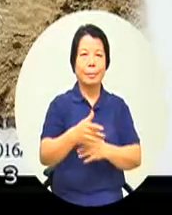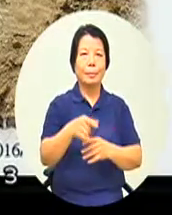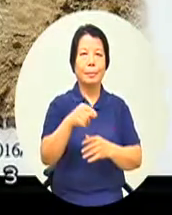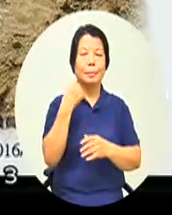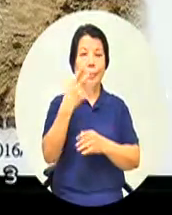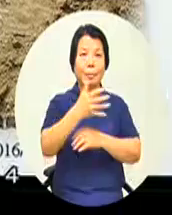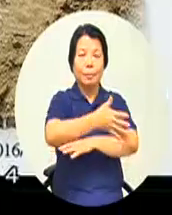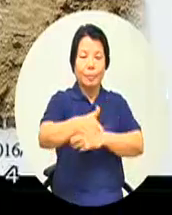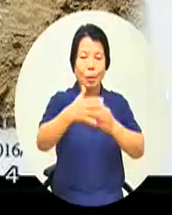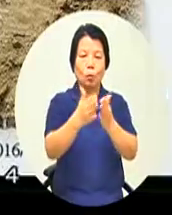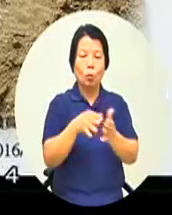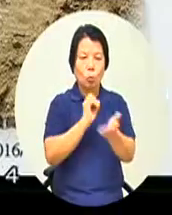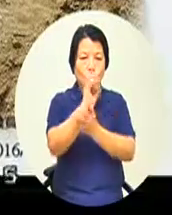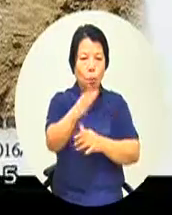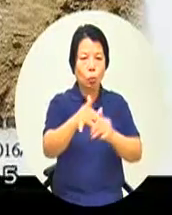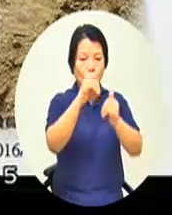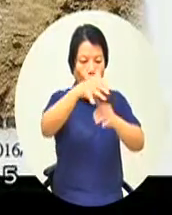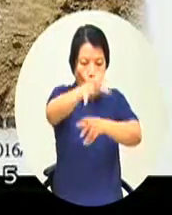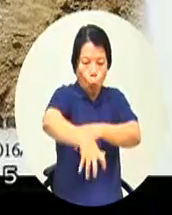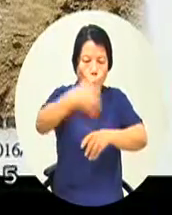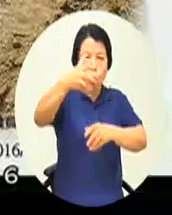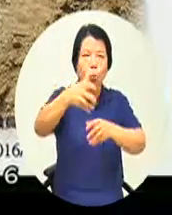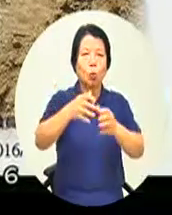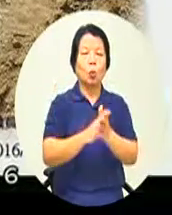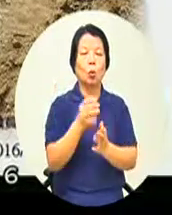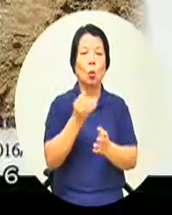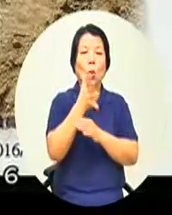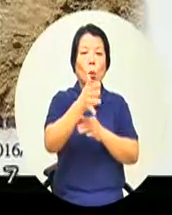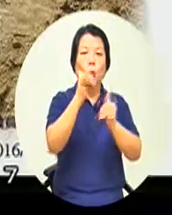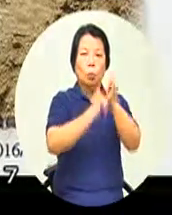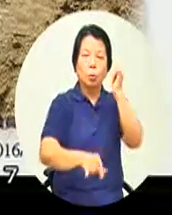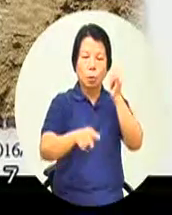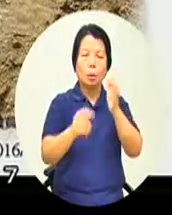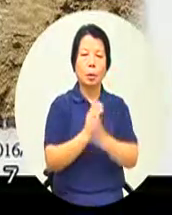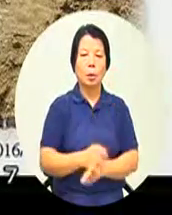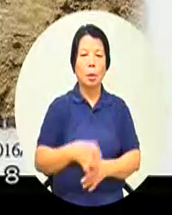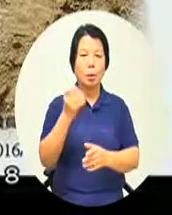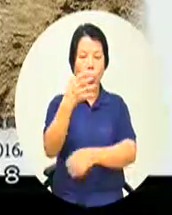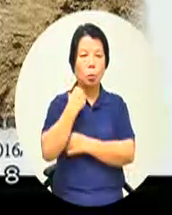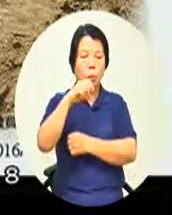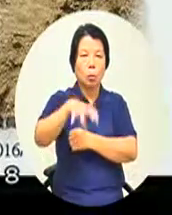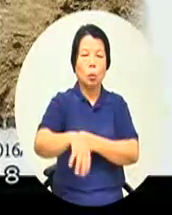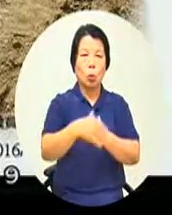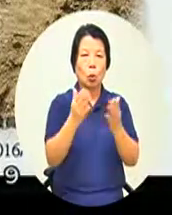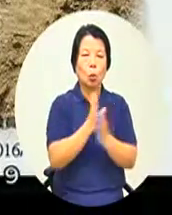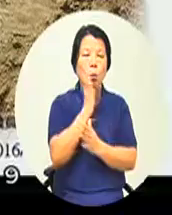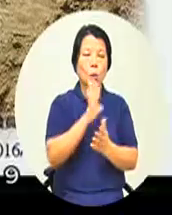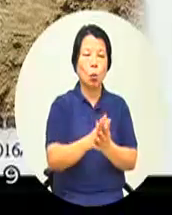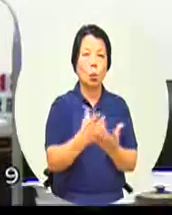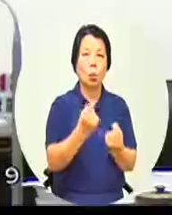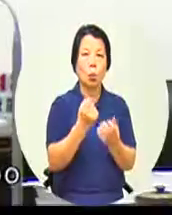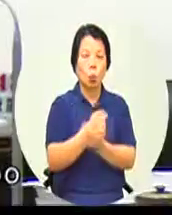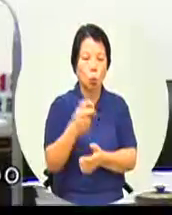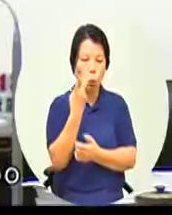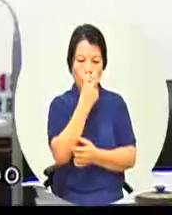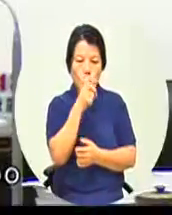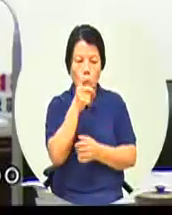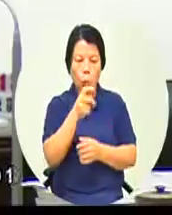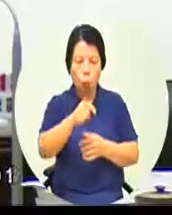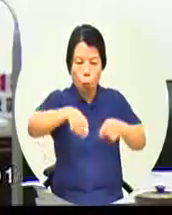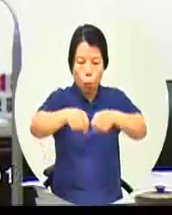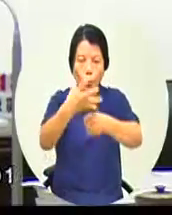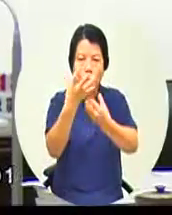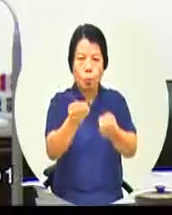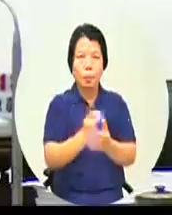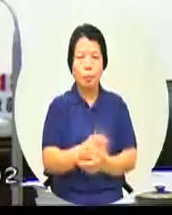告诉史局长说，因为那个眷村改建的时候，他如果任他这样挖，如果没有一个监看的一个计划的话，很